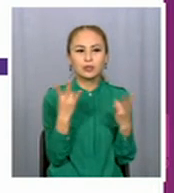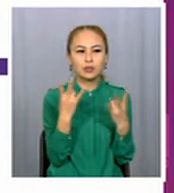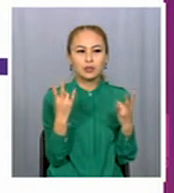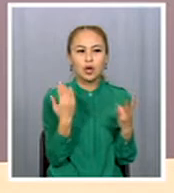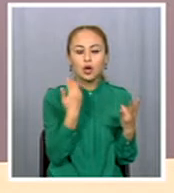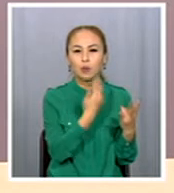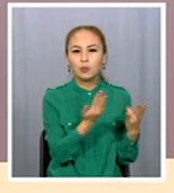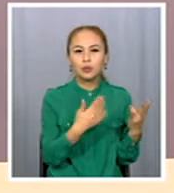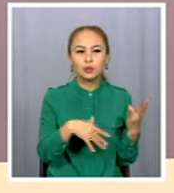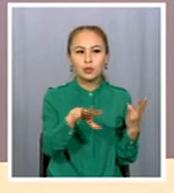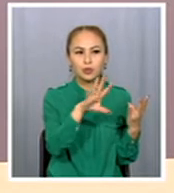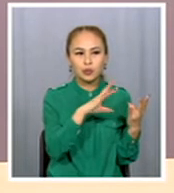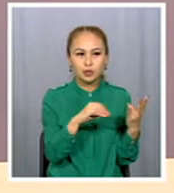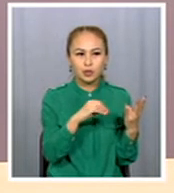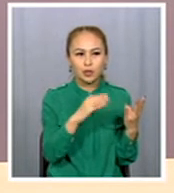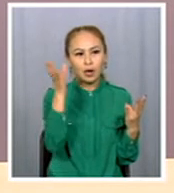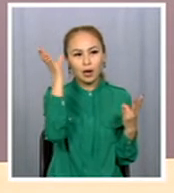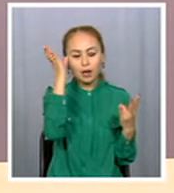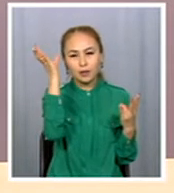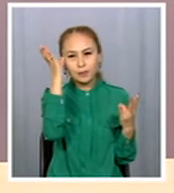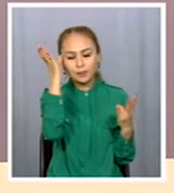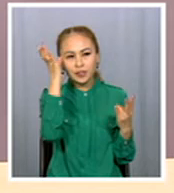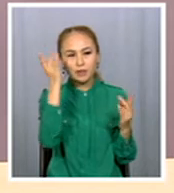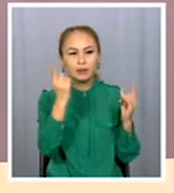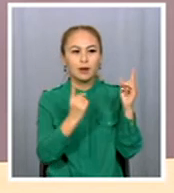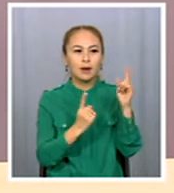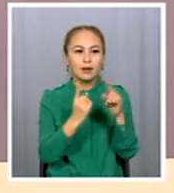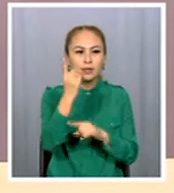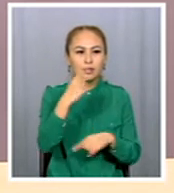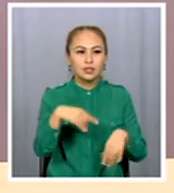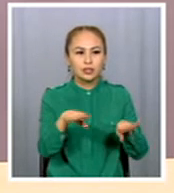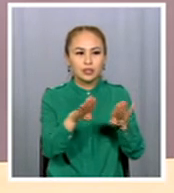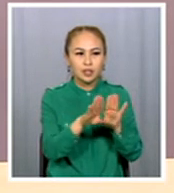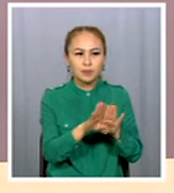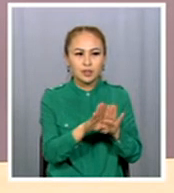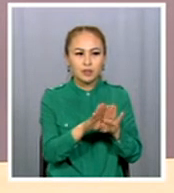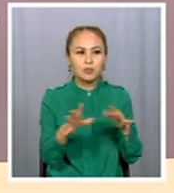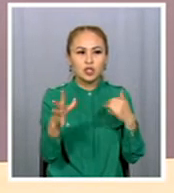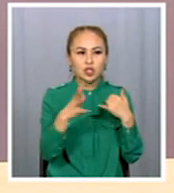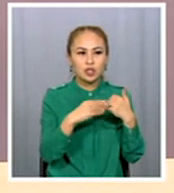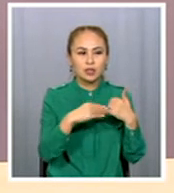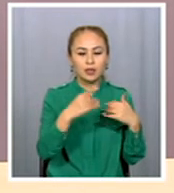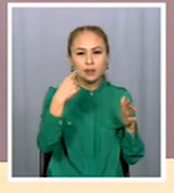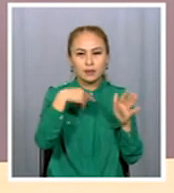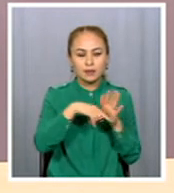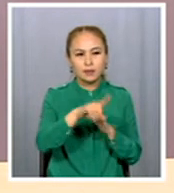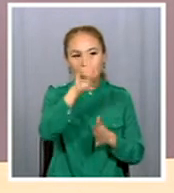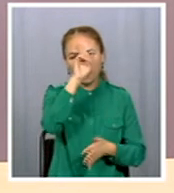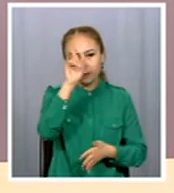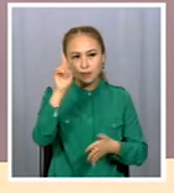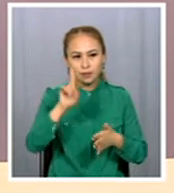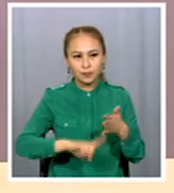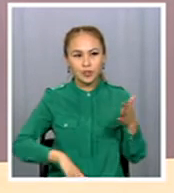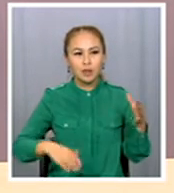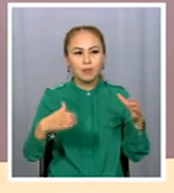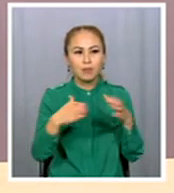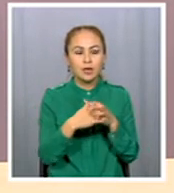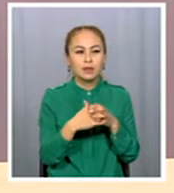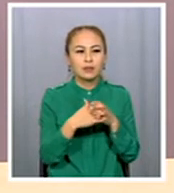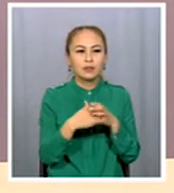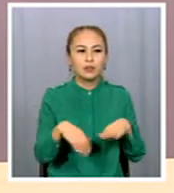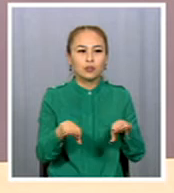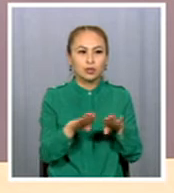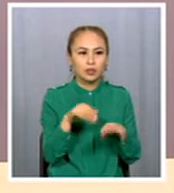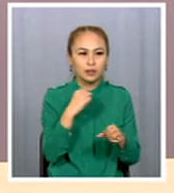тиіс. Мұның үстіне ғалымдардың ғарыш кемесі мен жер арасында сенімді